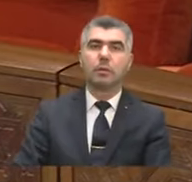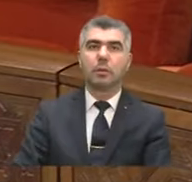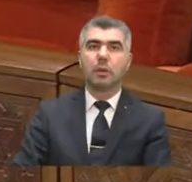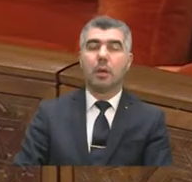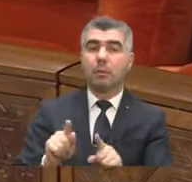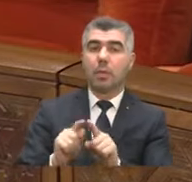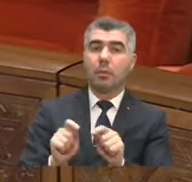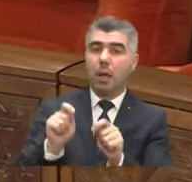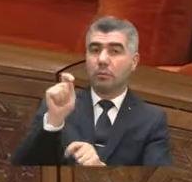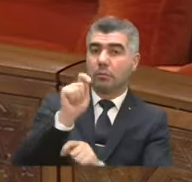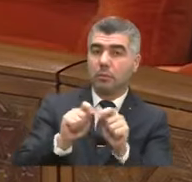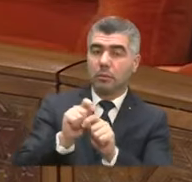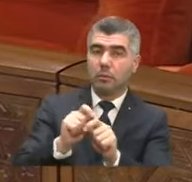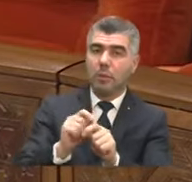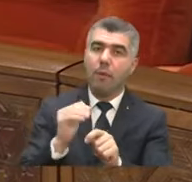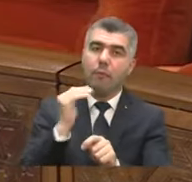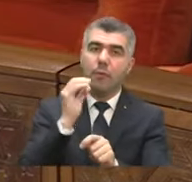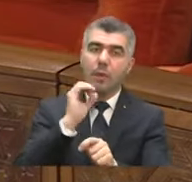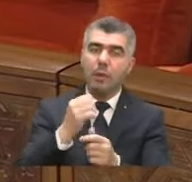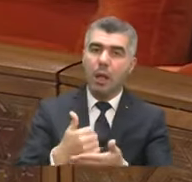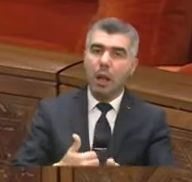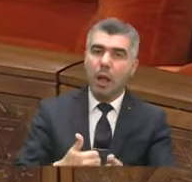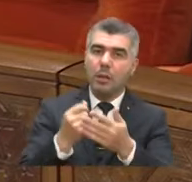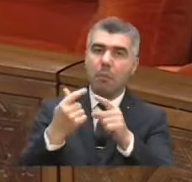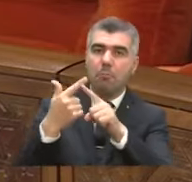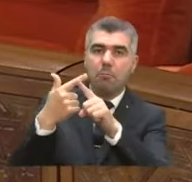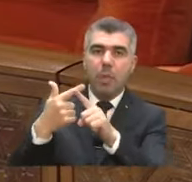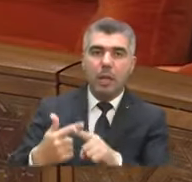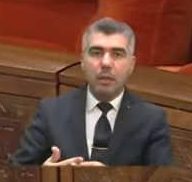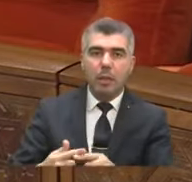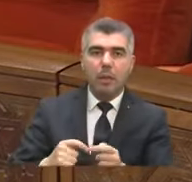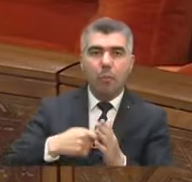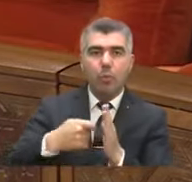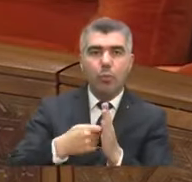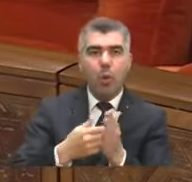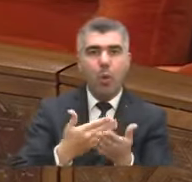تعبئة الاعتمادات المالية اللازمة لتمويل إنجاز هذه المشاريع. شكرا.